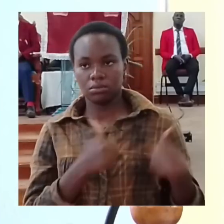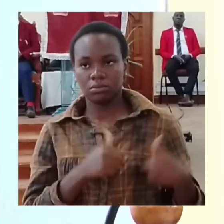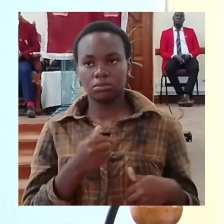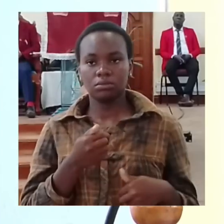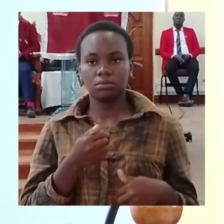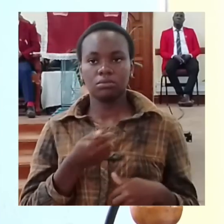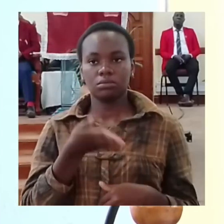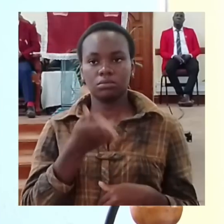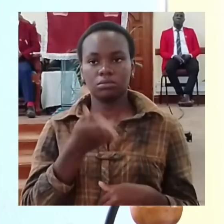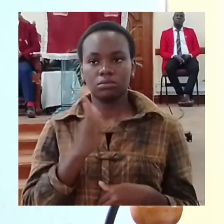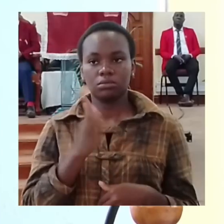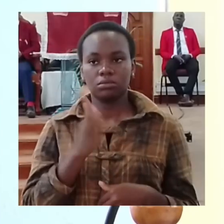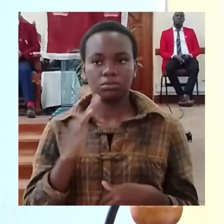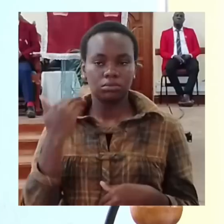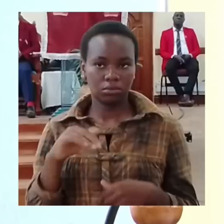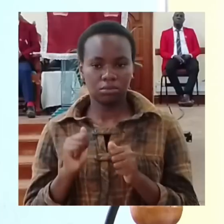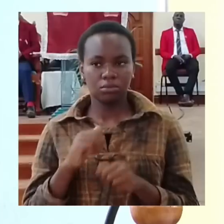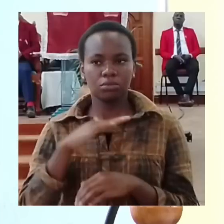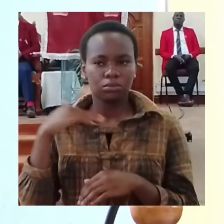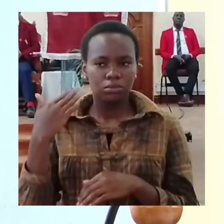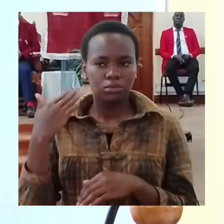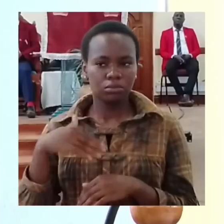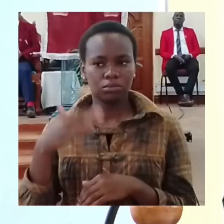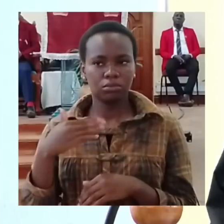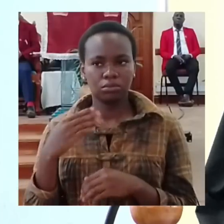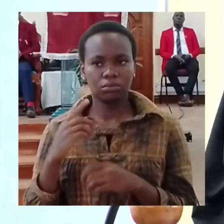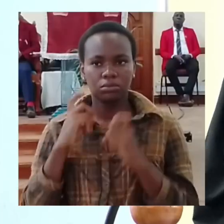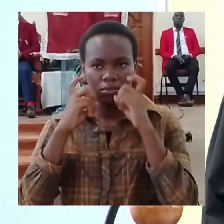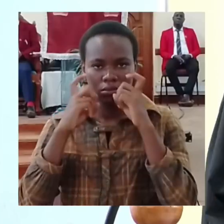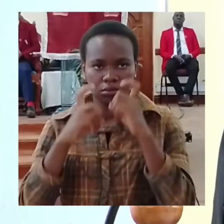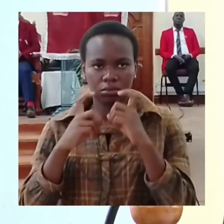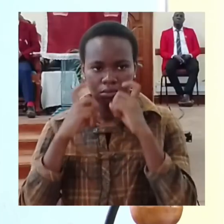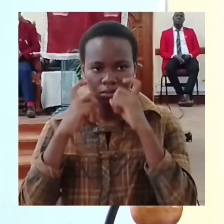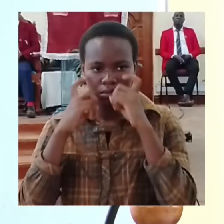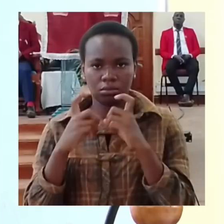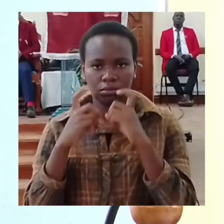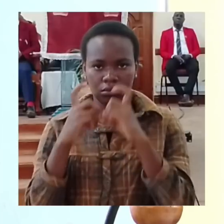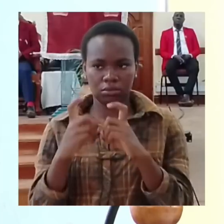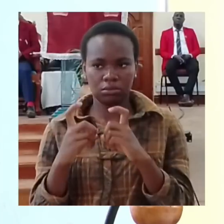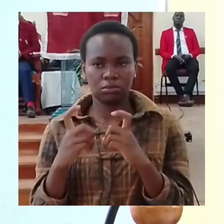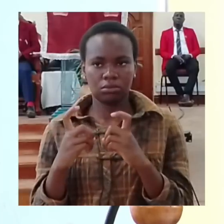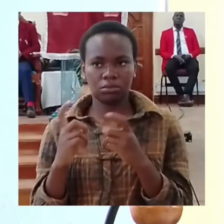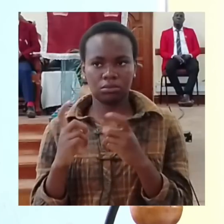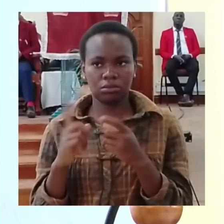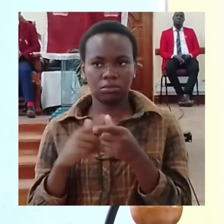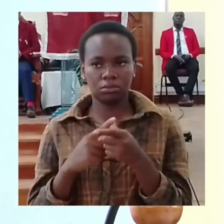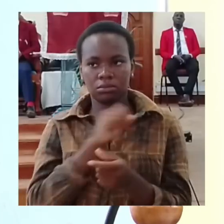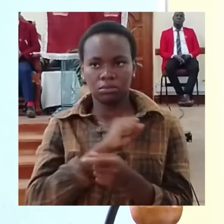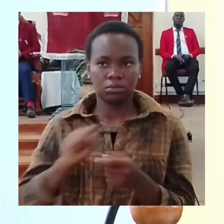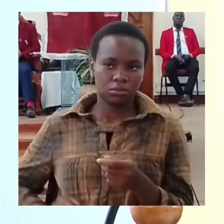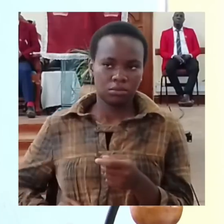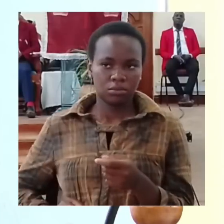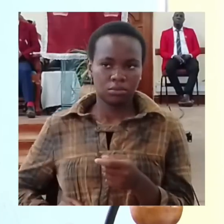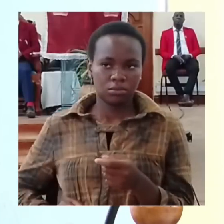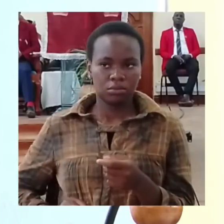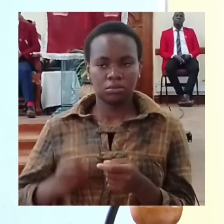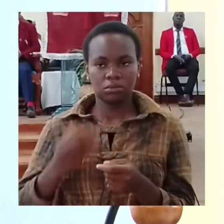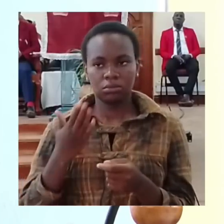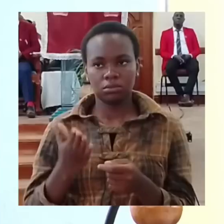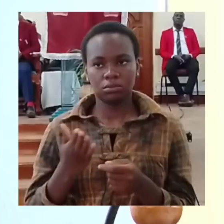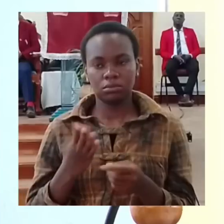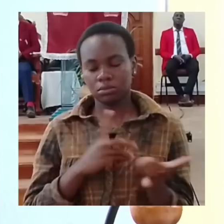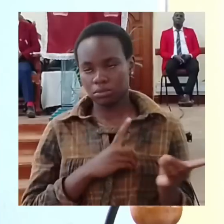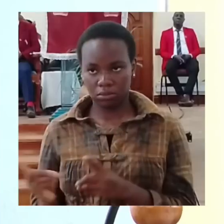ni ngoro iria ihagia, ngoro iria yendete mehia. Saũlũ ona athiĩ oneka ũrĩa